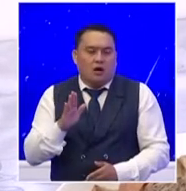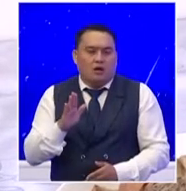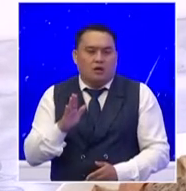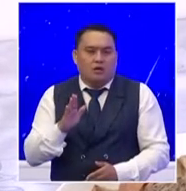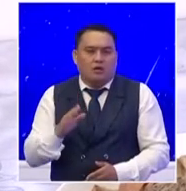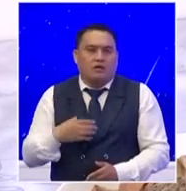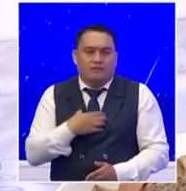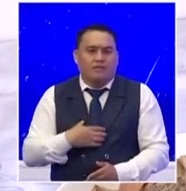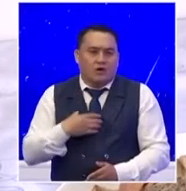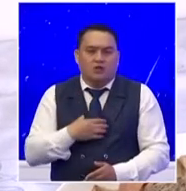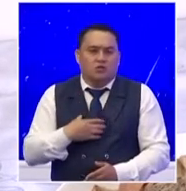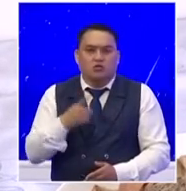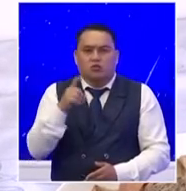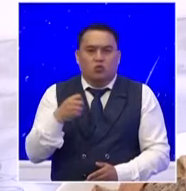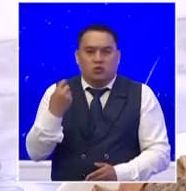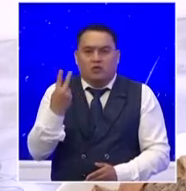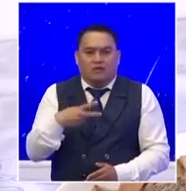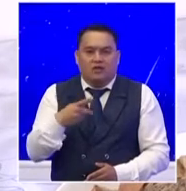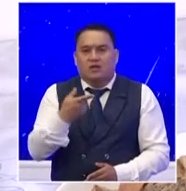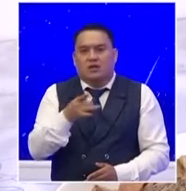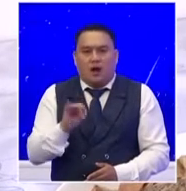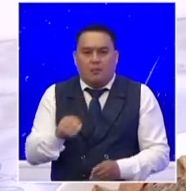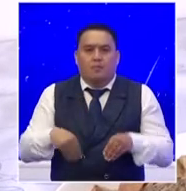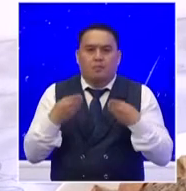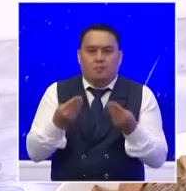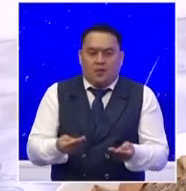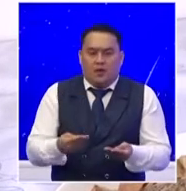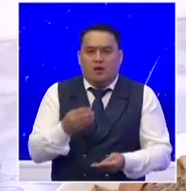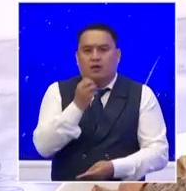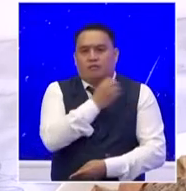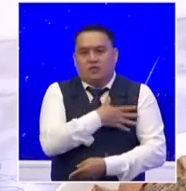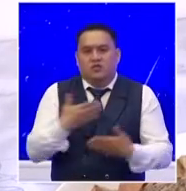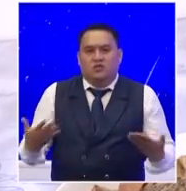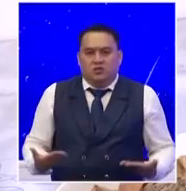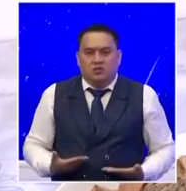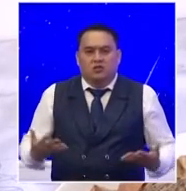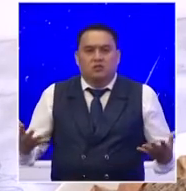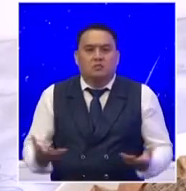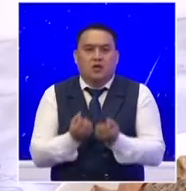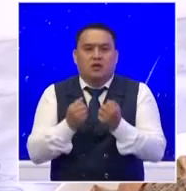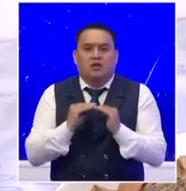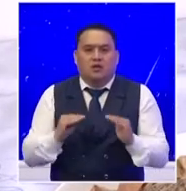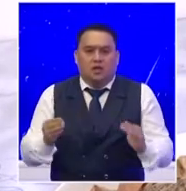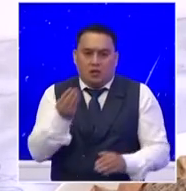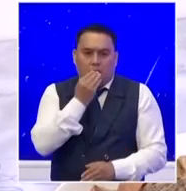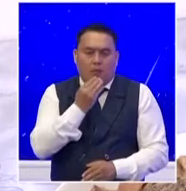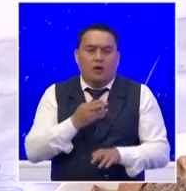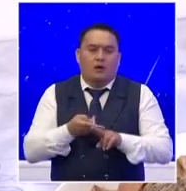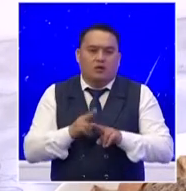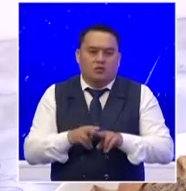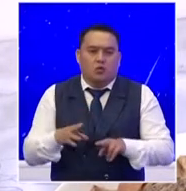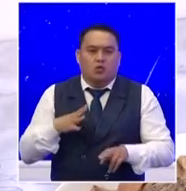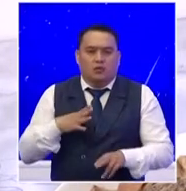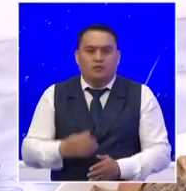голова». И даже 120 граммов, которые давали в Петербурге, спасали жизнь детям и жителям